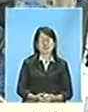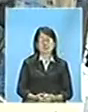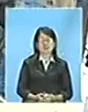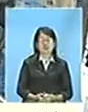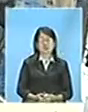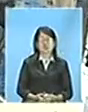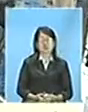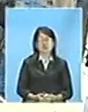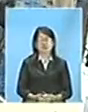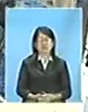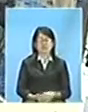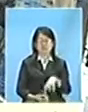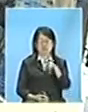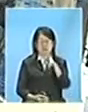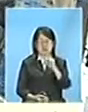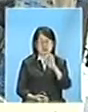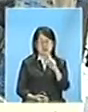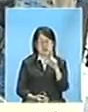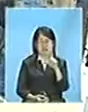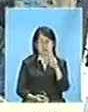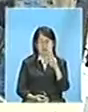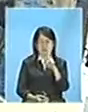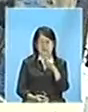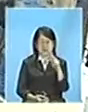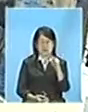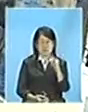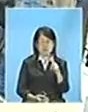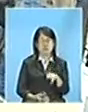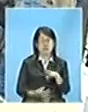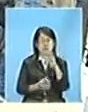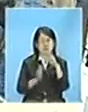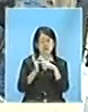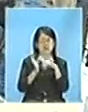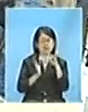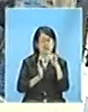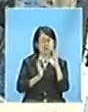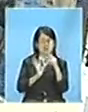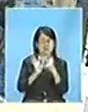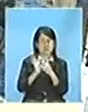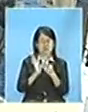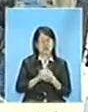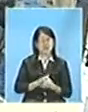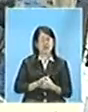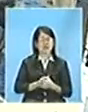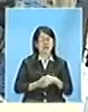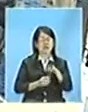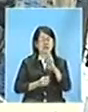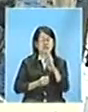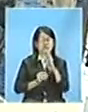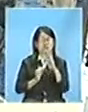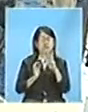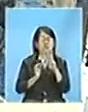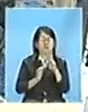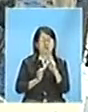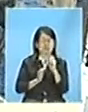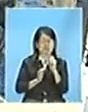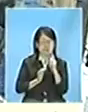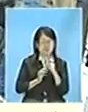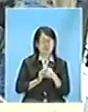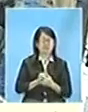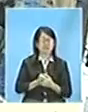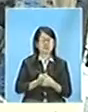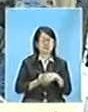นางดินวรรณเพชรบูรณินนายบัญชาพงอายุกูลนายบวรศักดิ์คณาเสนน